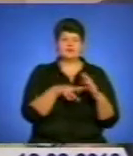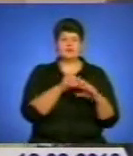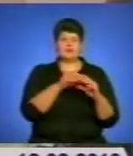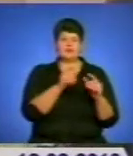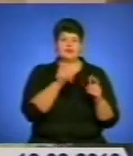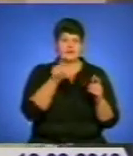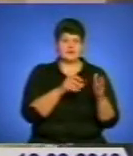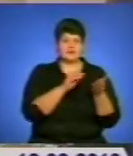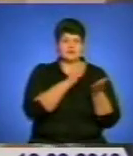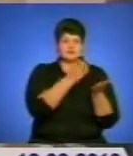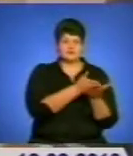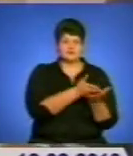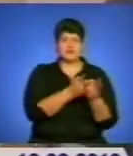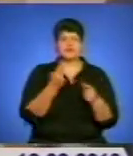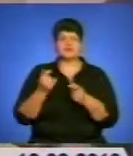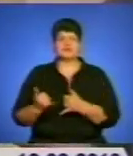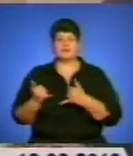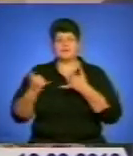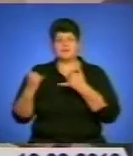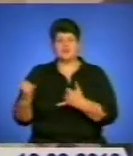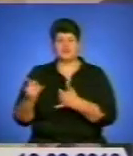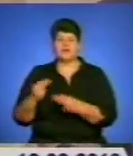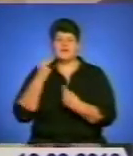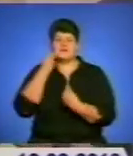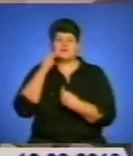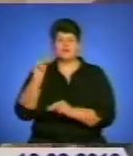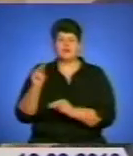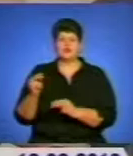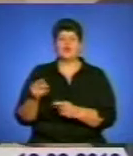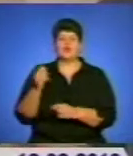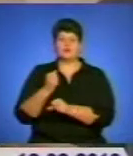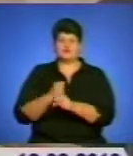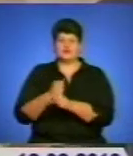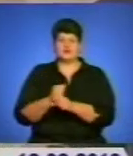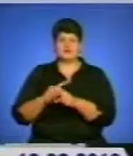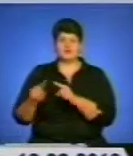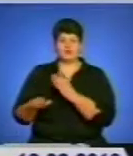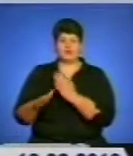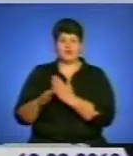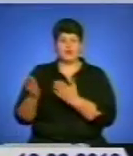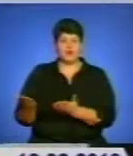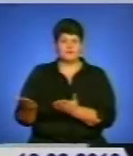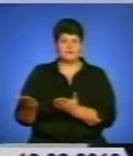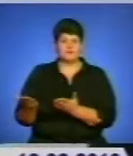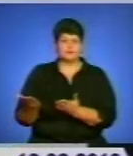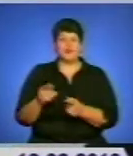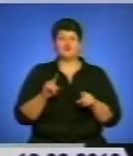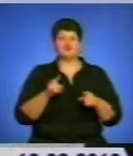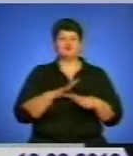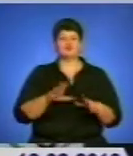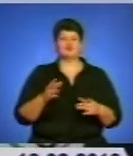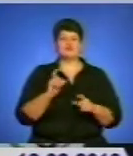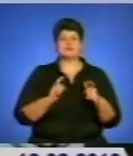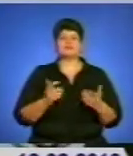чи забезпечення ефективного функціонування екстреної медичної допомоги? Чому не відбулася